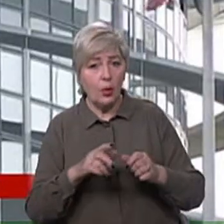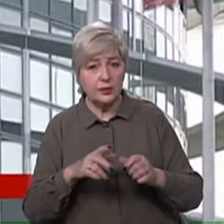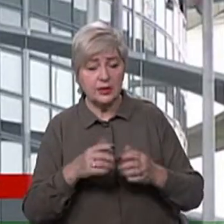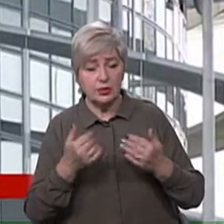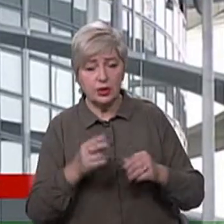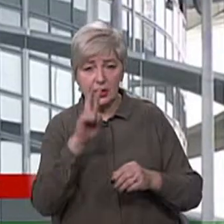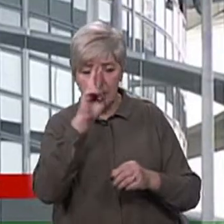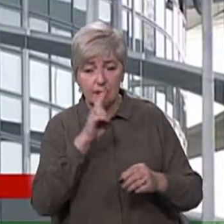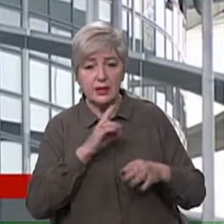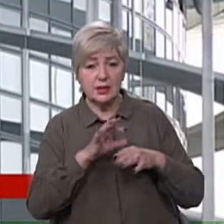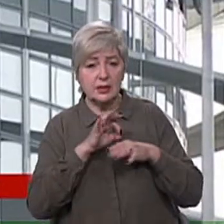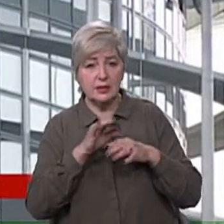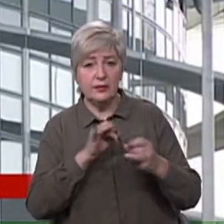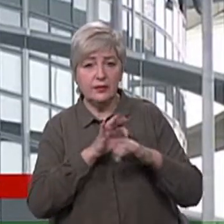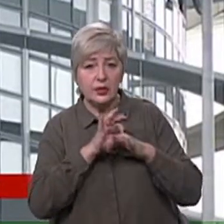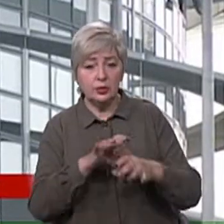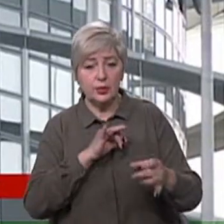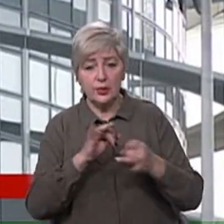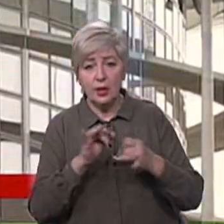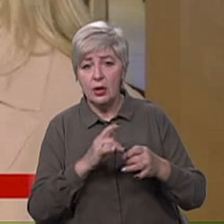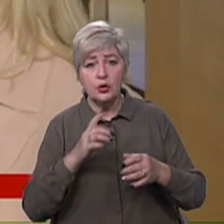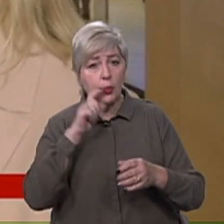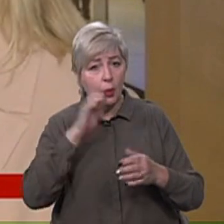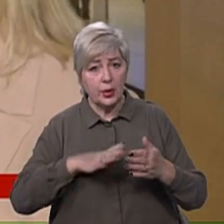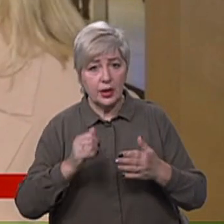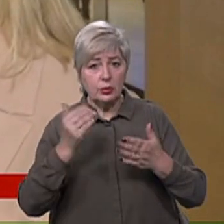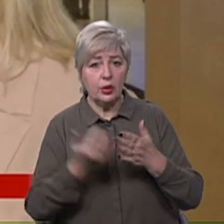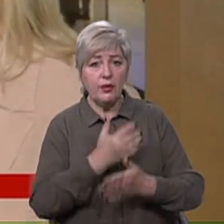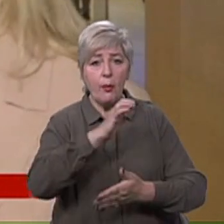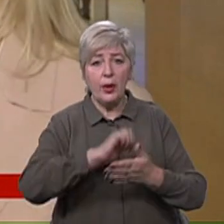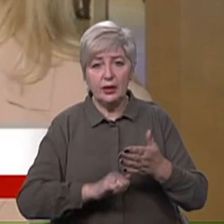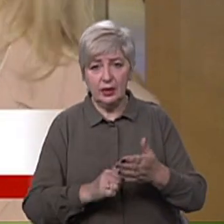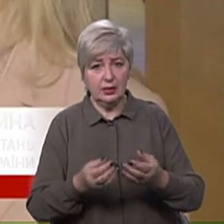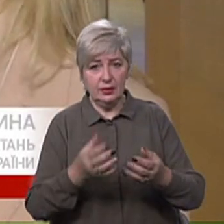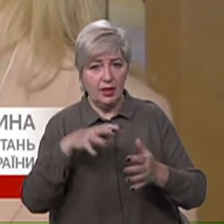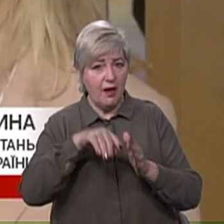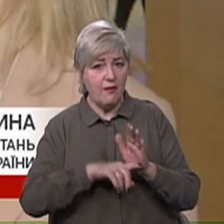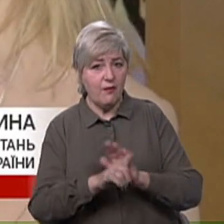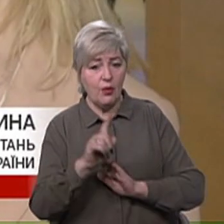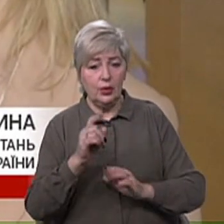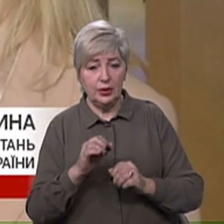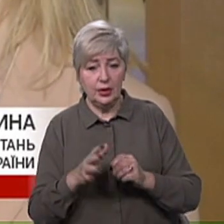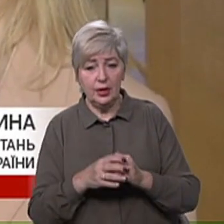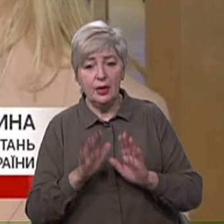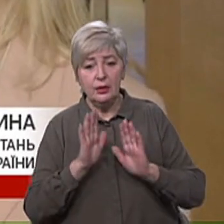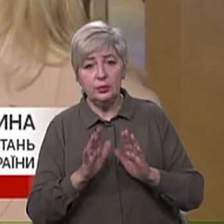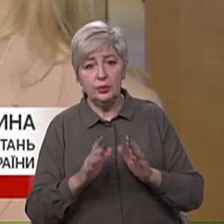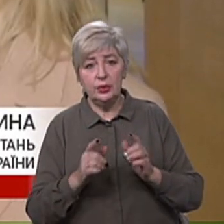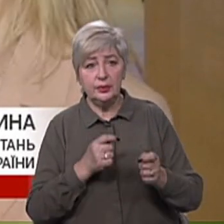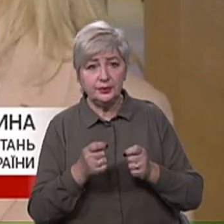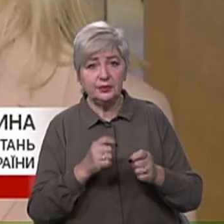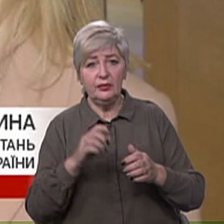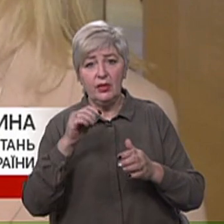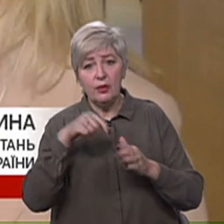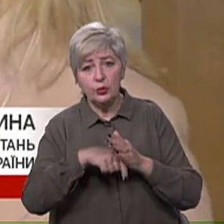аби українського новим податком не обклали. В залежності від цих переговорів ми будемо вводити внутрішню систему, яка дозволить